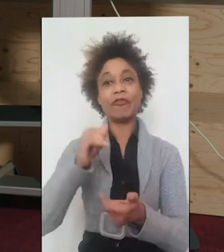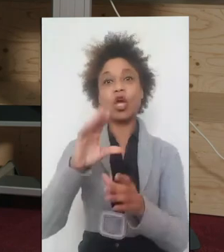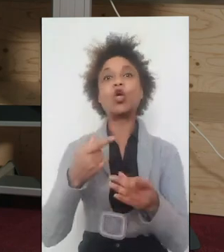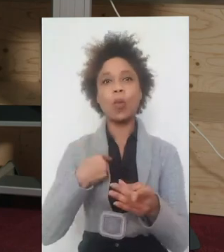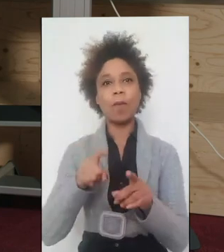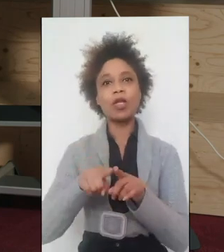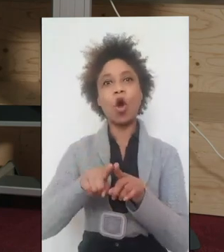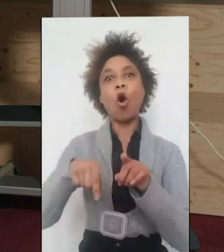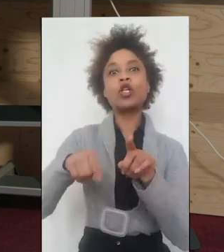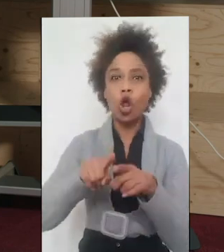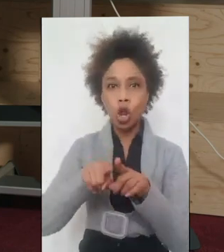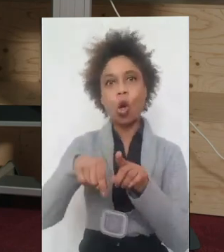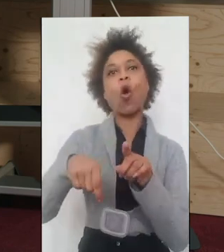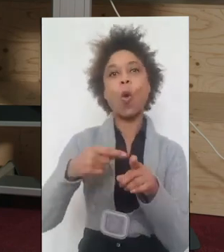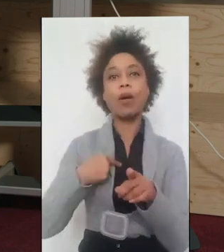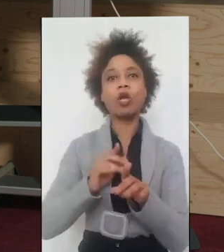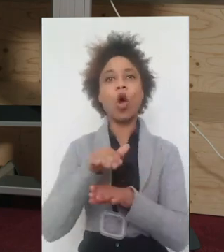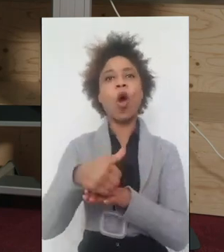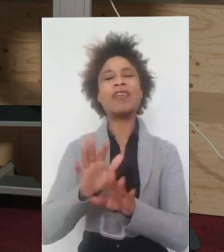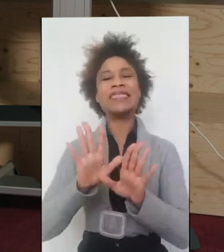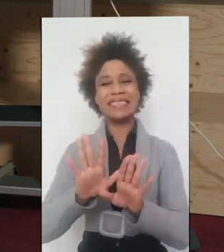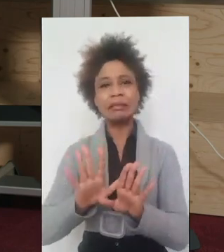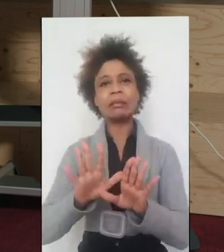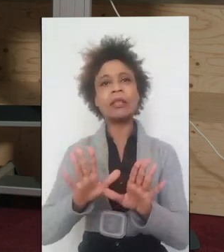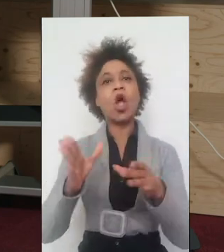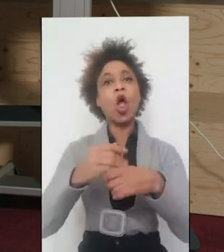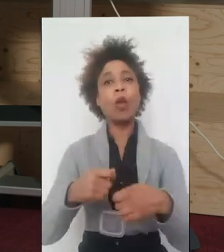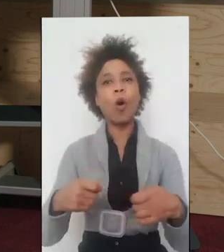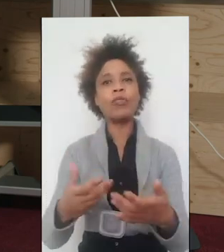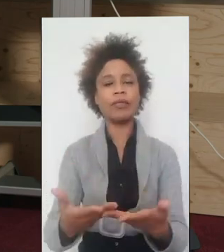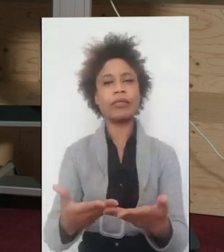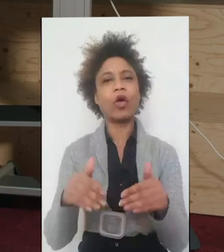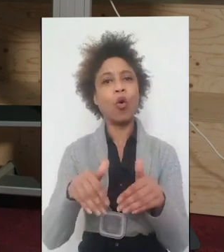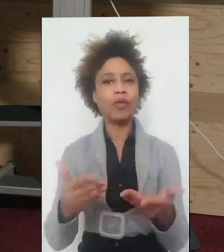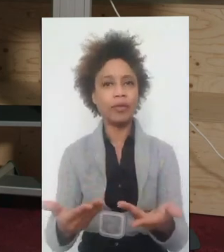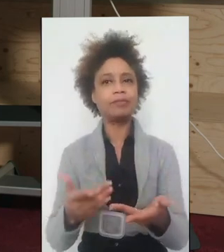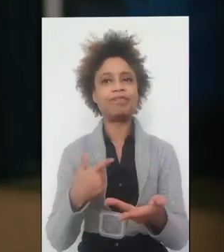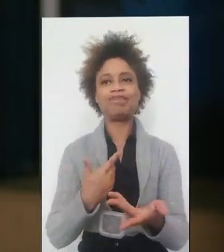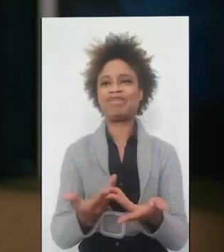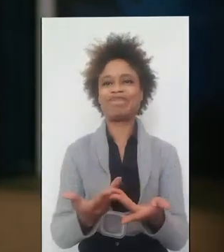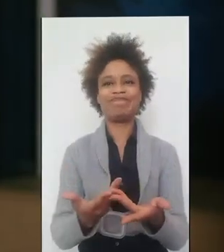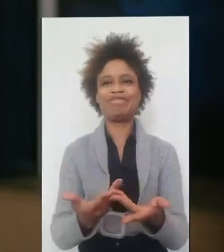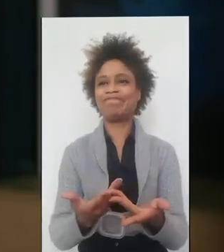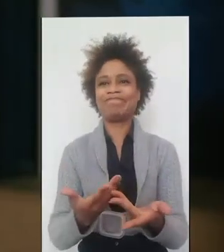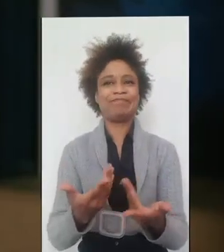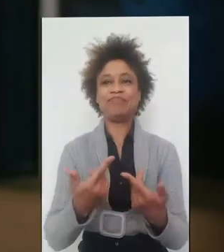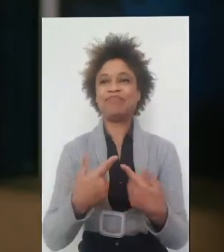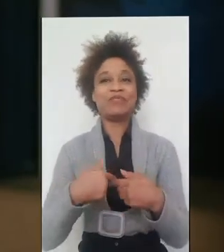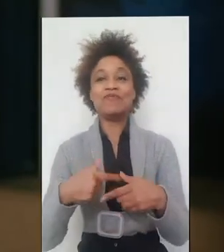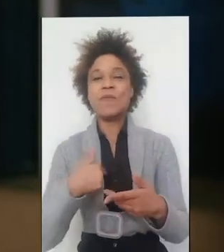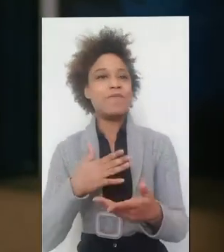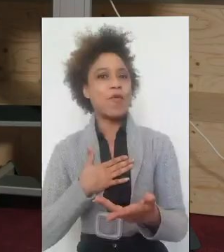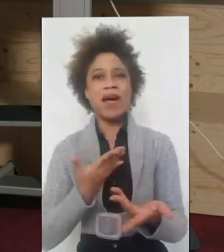tafel zitten waar het echt om draait. Ja, dus dat aan tafel zitten, dat blijft iets. Marianne die heeft haar hand omhoog, die wil